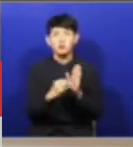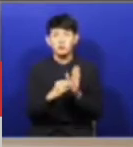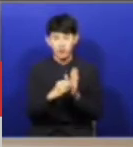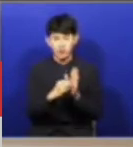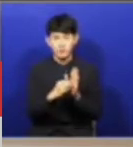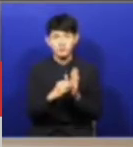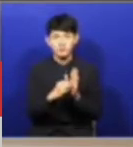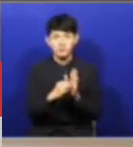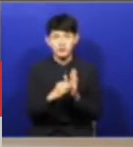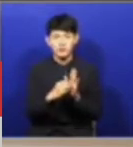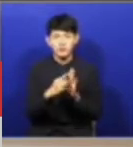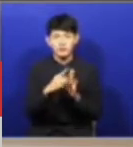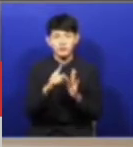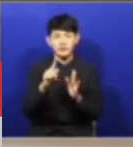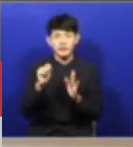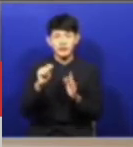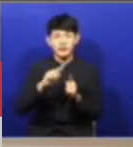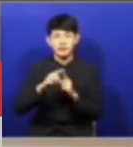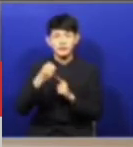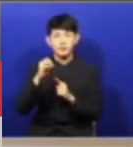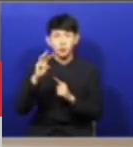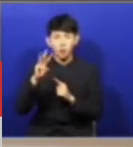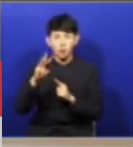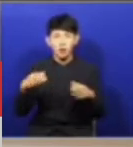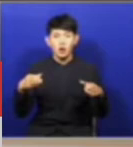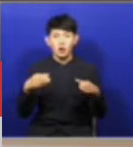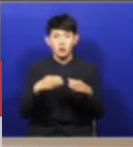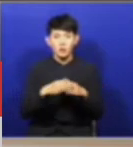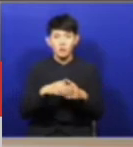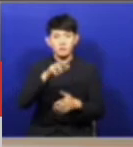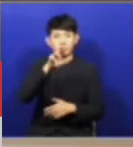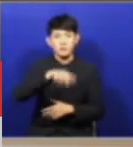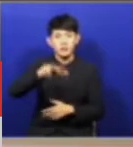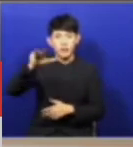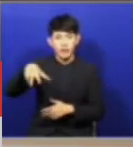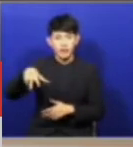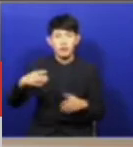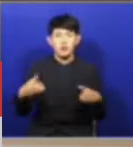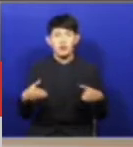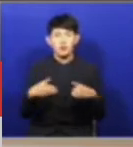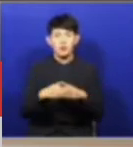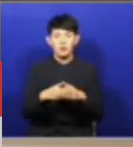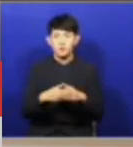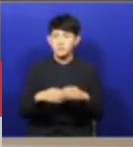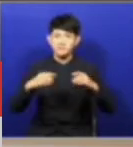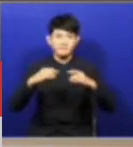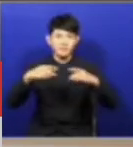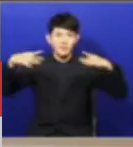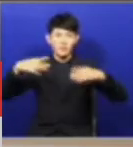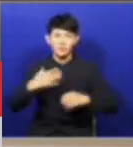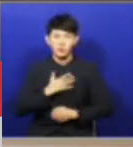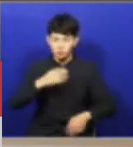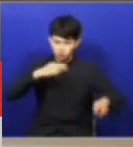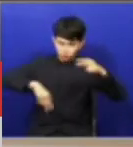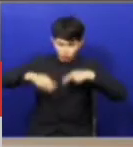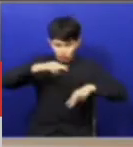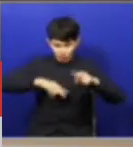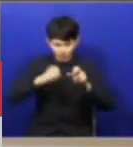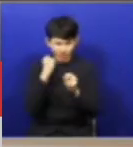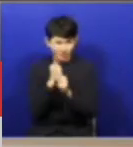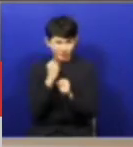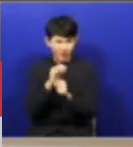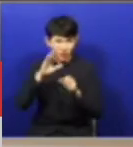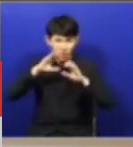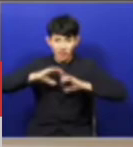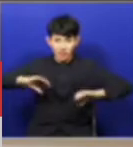ครเขต16คลองสามวาพรรคเพื่อไทยในฐานะฝ่ายค้านติดตามตรวจสอบการทำงานของรัฐบาลใน